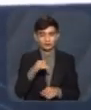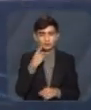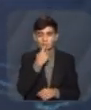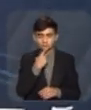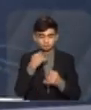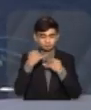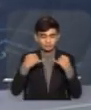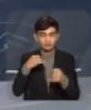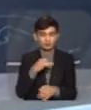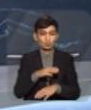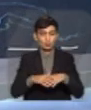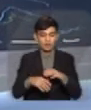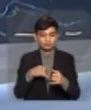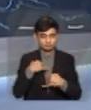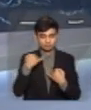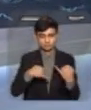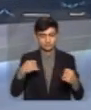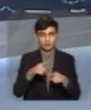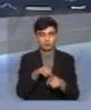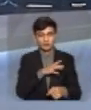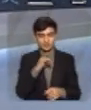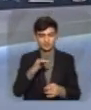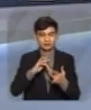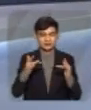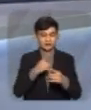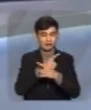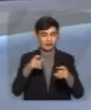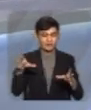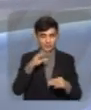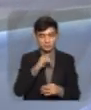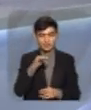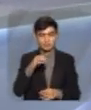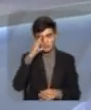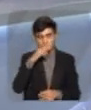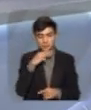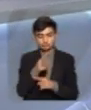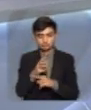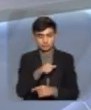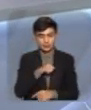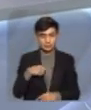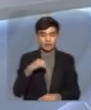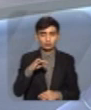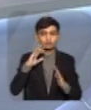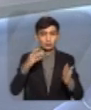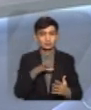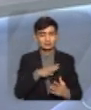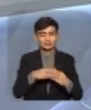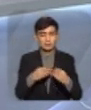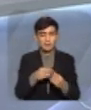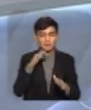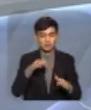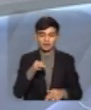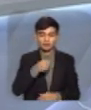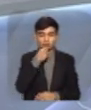руками облетели все новостные ленты как выяснилось и это видео снял родной отец малыша что произошло в семье и накажут ли